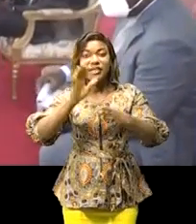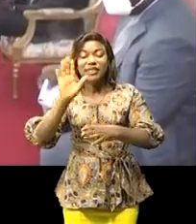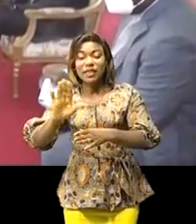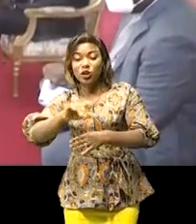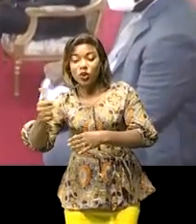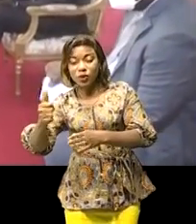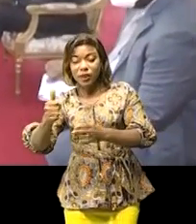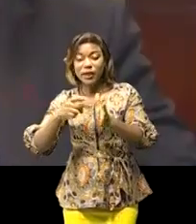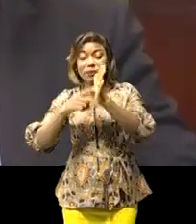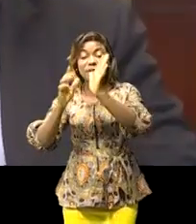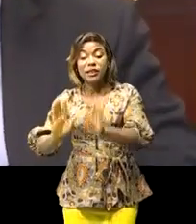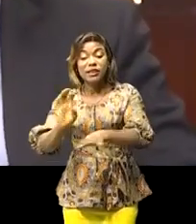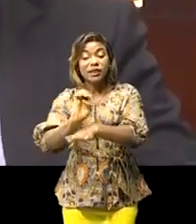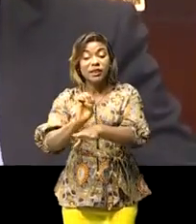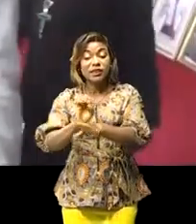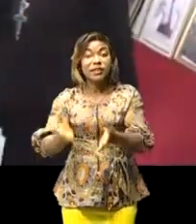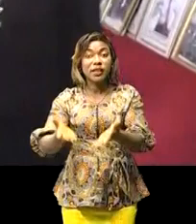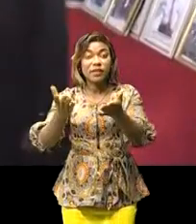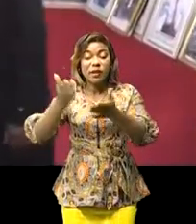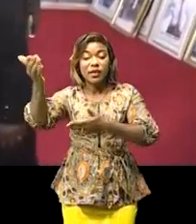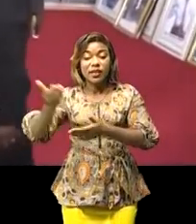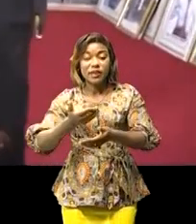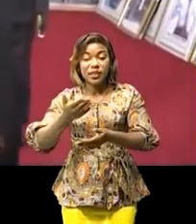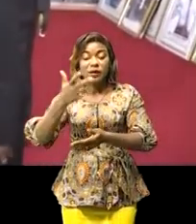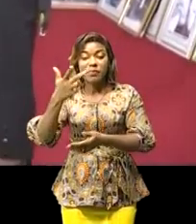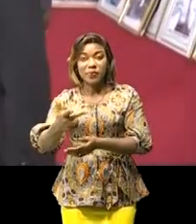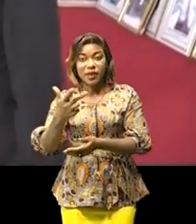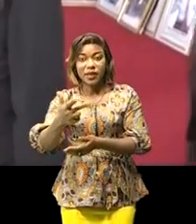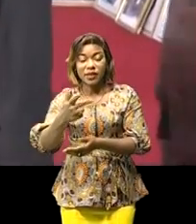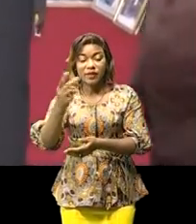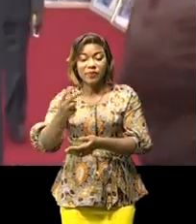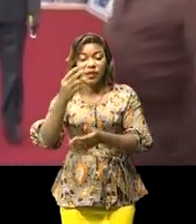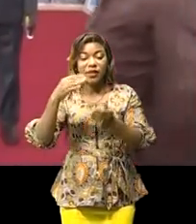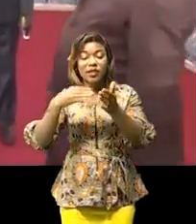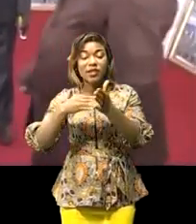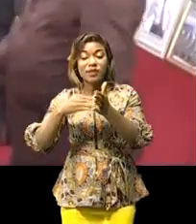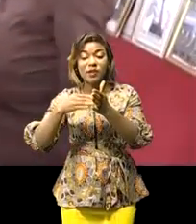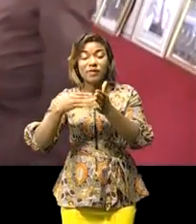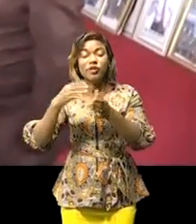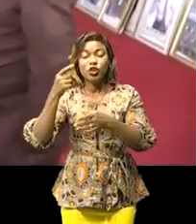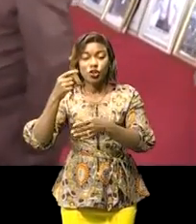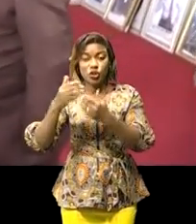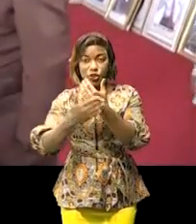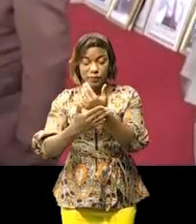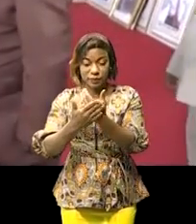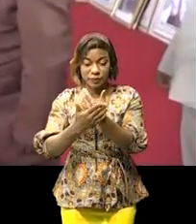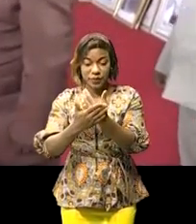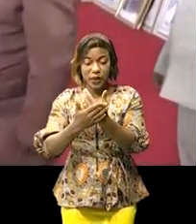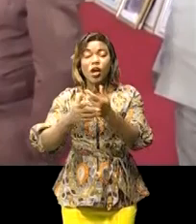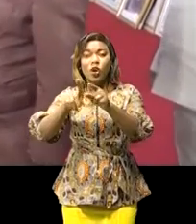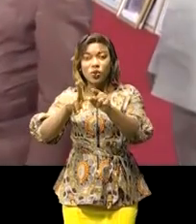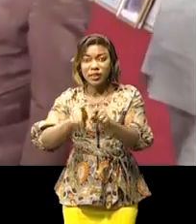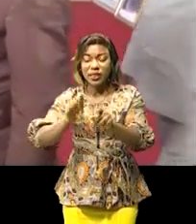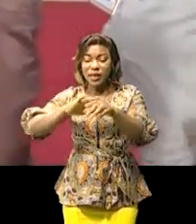religieuses, a été reçu mercredi 28 juillet en début d'après-midi par le speaker de la chambre basse du Parlement. Mais c'est là après